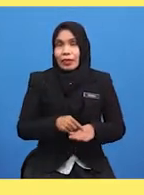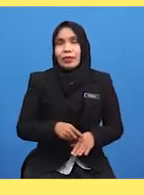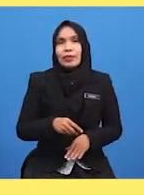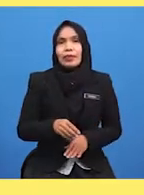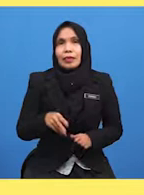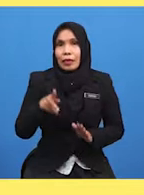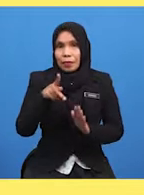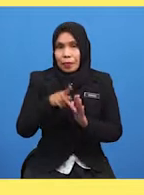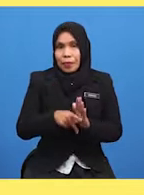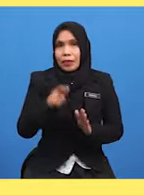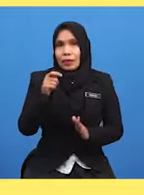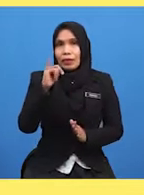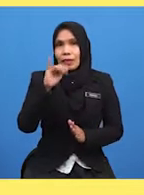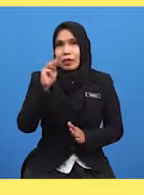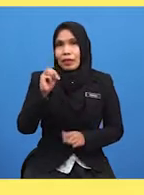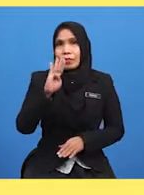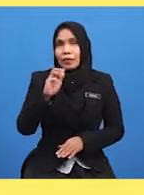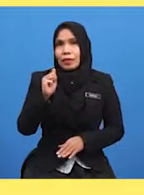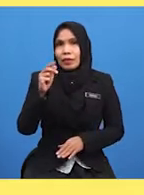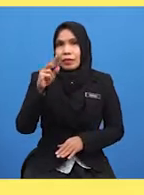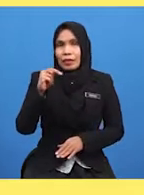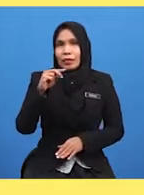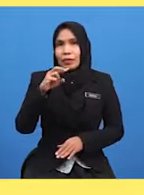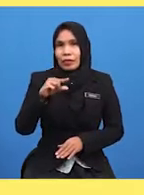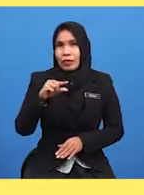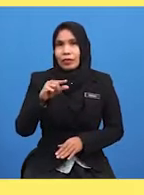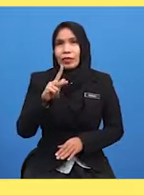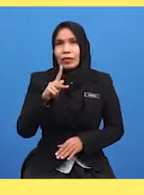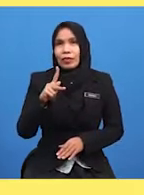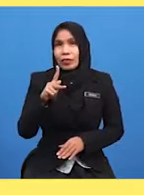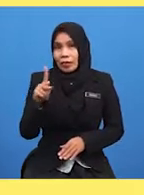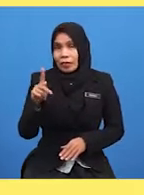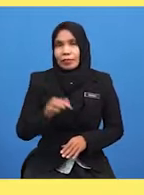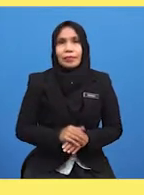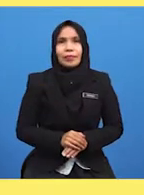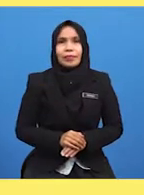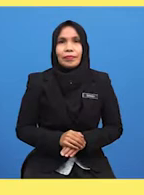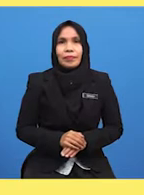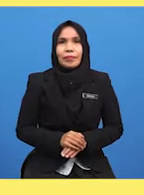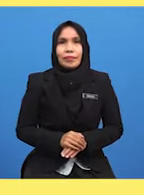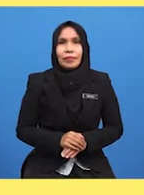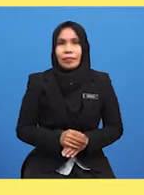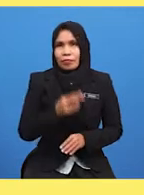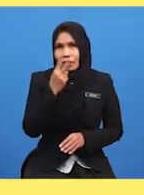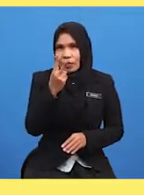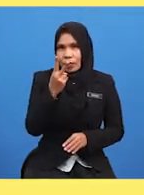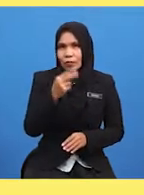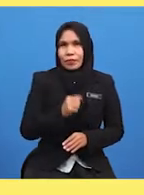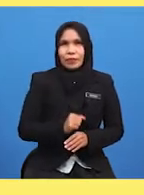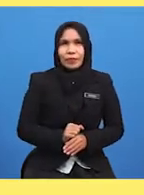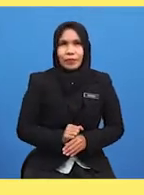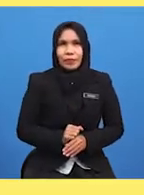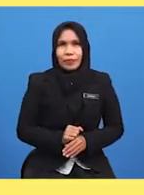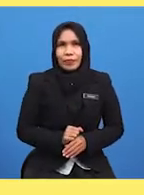melalui sistem Residence semua nasihat hendaklah dipilih putih dan dipatuhi oleh raja-raja Melayu perhatikan